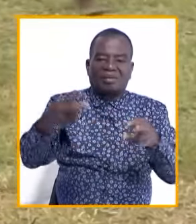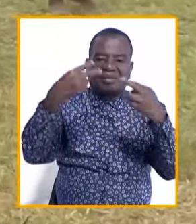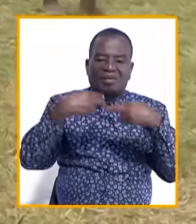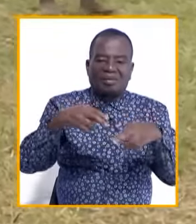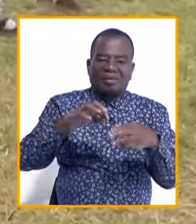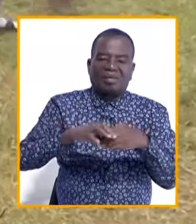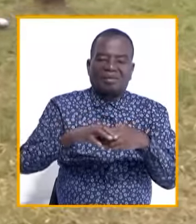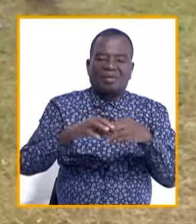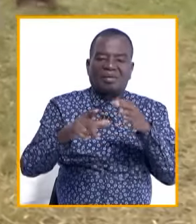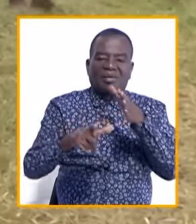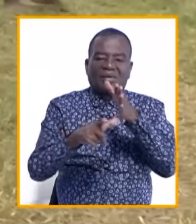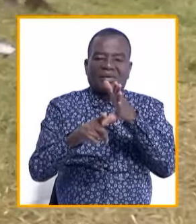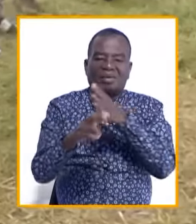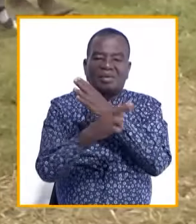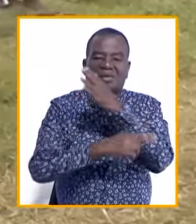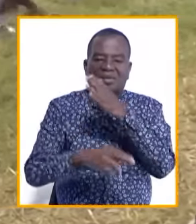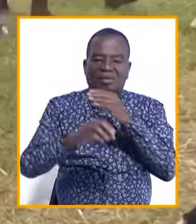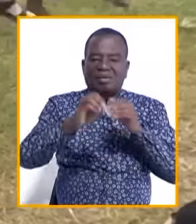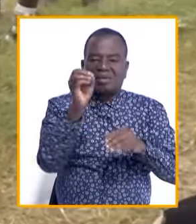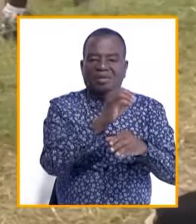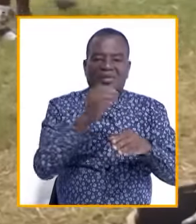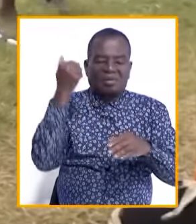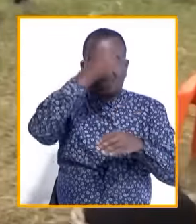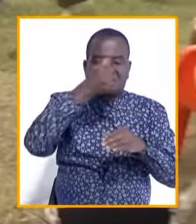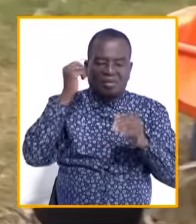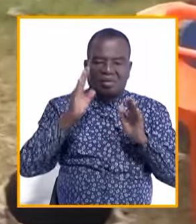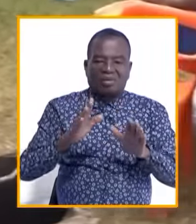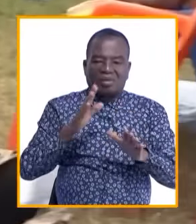faisons participer des danses qui viennent de la